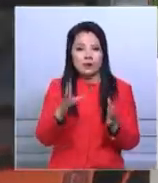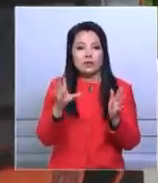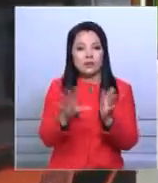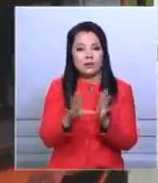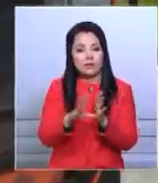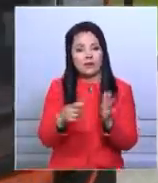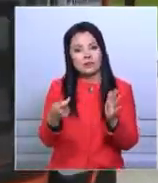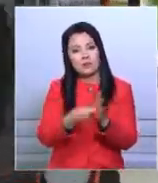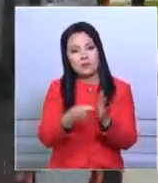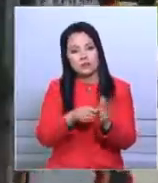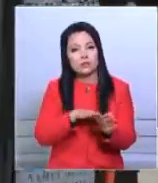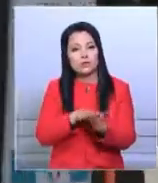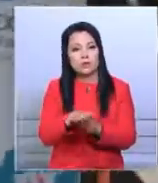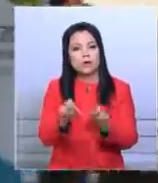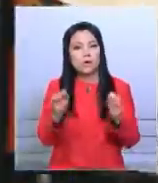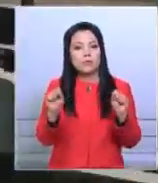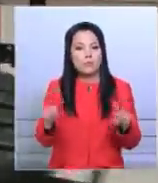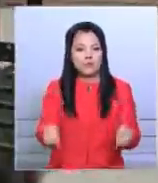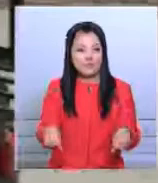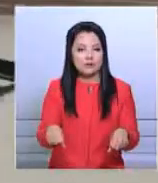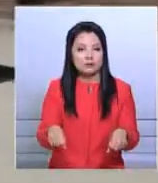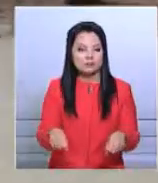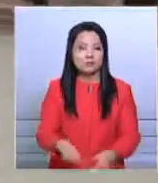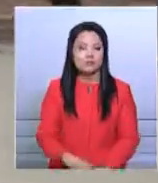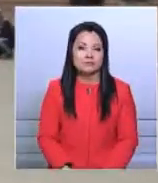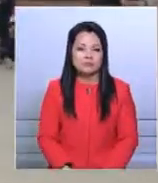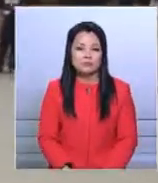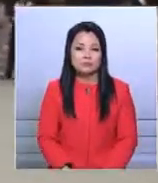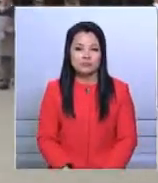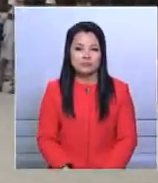тоқтың күшімен толтырып алуға болады екен.